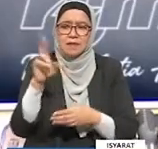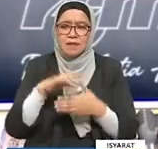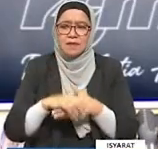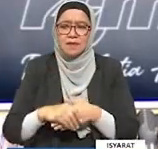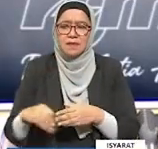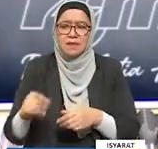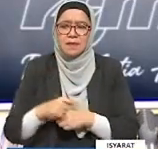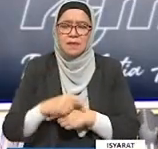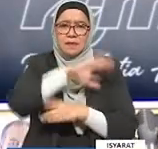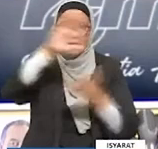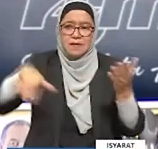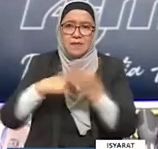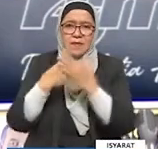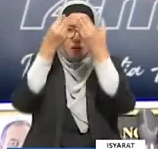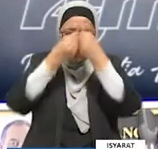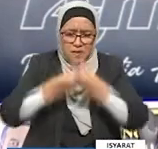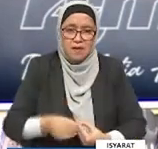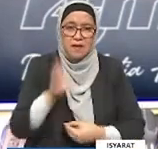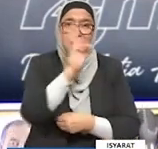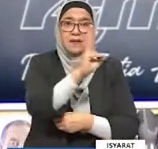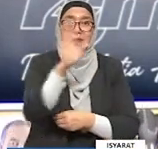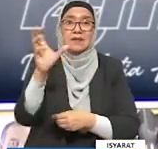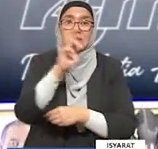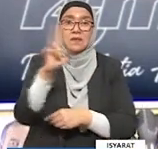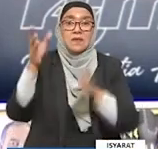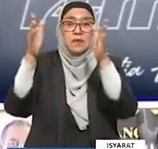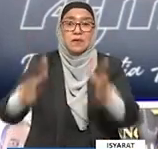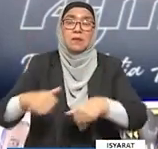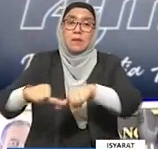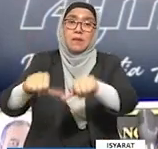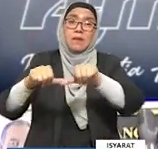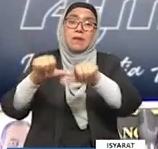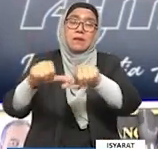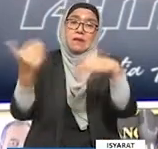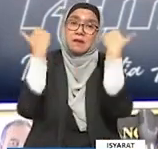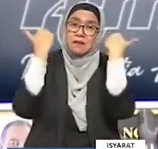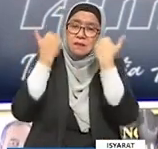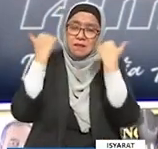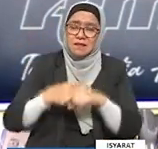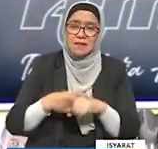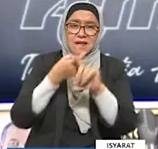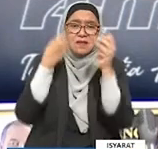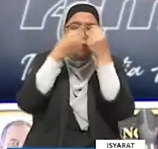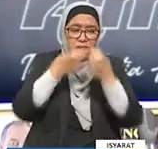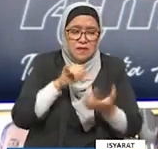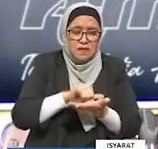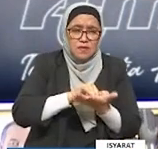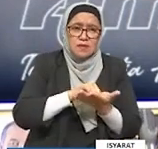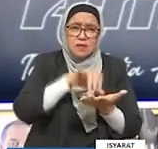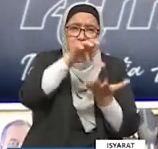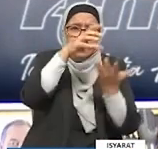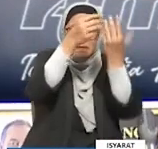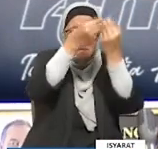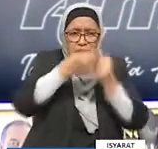Jadi kedua-duanya boleh berikan antara 600,000 yang masih menganggur. Daripada jumlah itu, kalau kita ambil 10% saja pun,